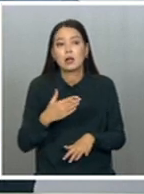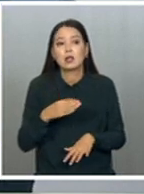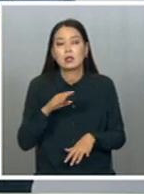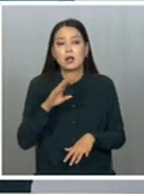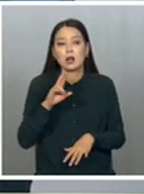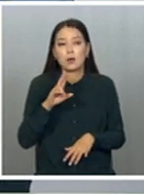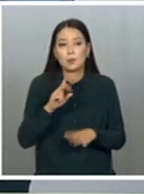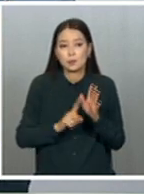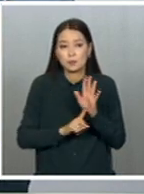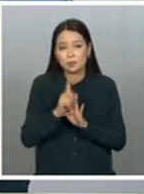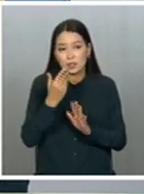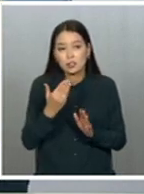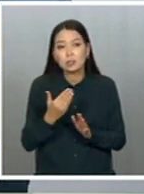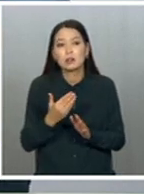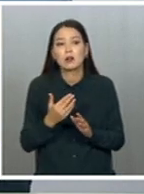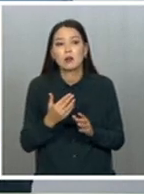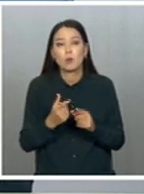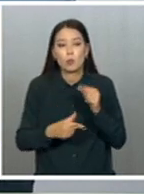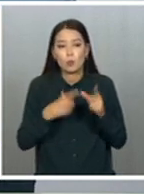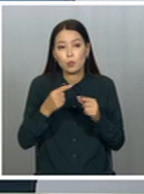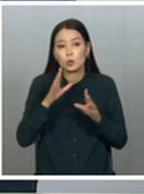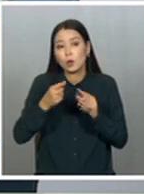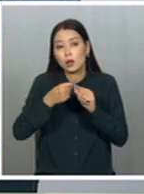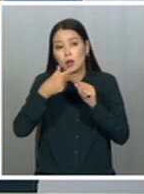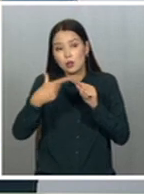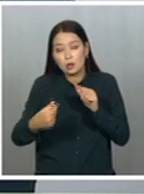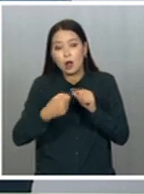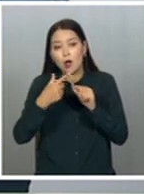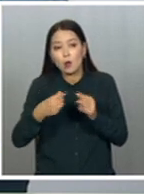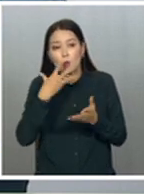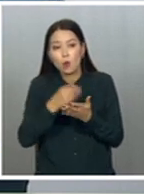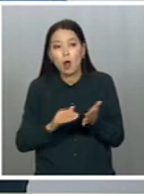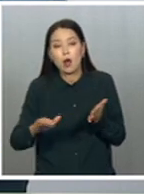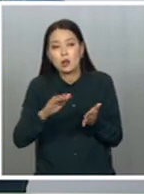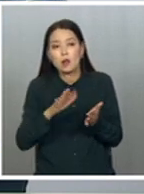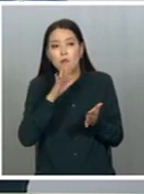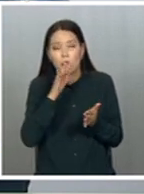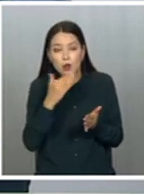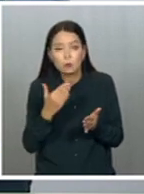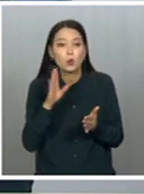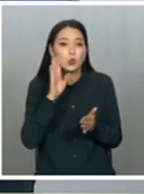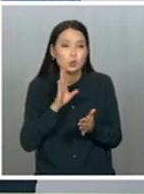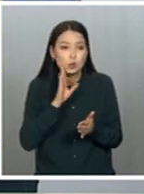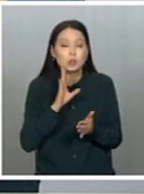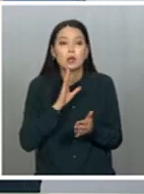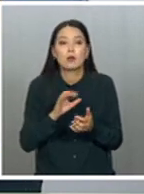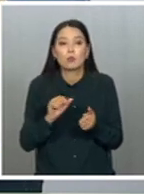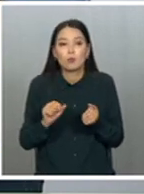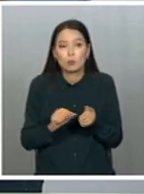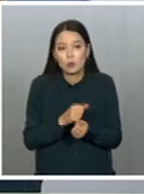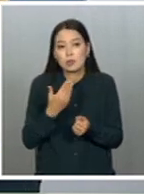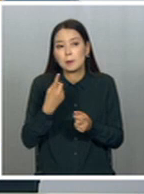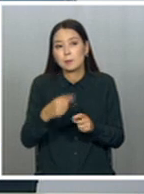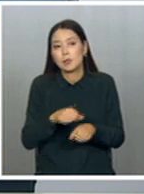қарқындылығы ол өсімдіктің белгілі бір жапырағындағы белгілі бір ауданның белгілі бір уақытта суды буландыруы. Мысалы, 1 метр